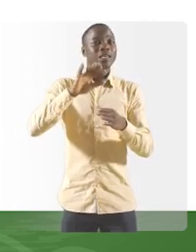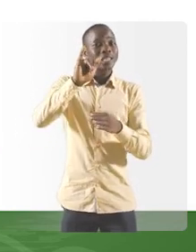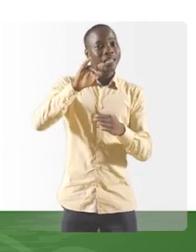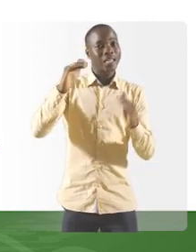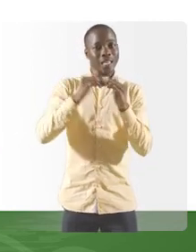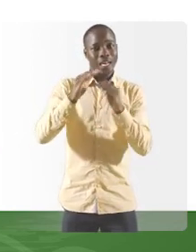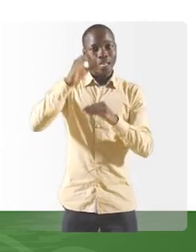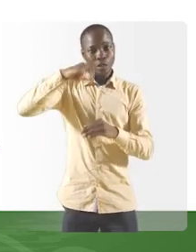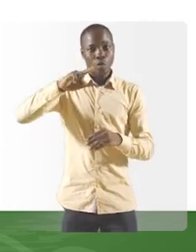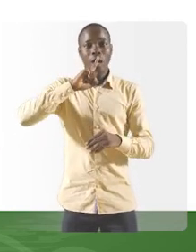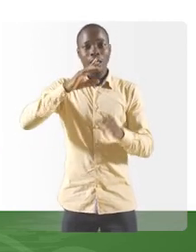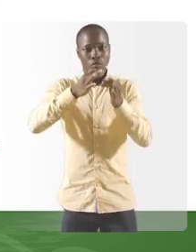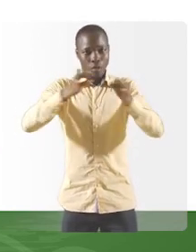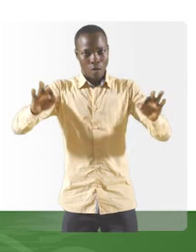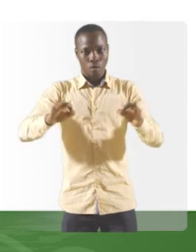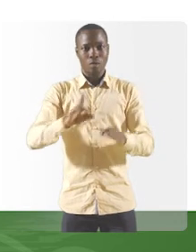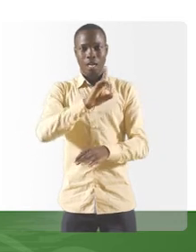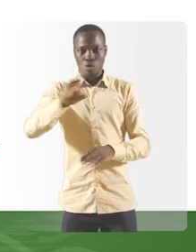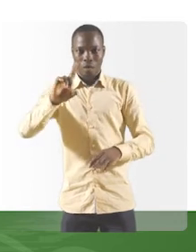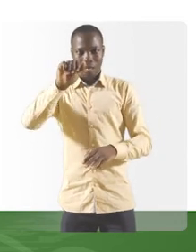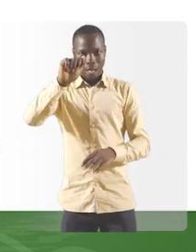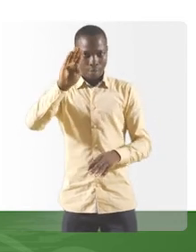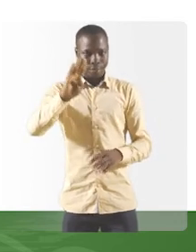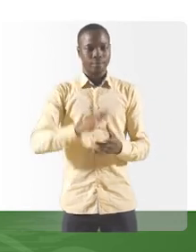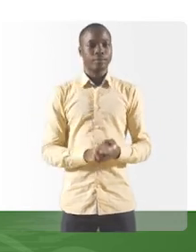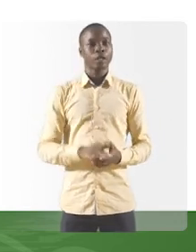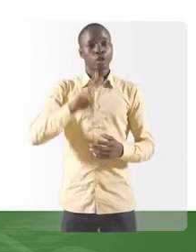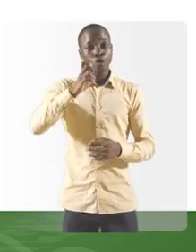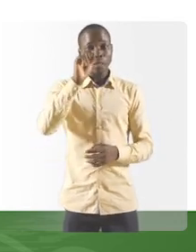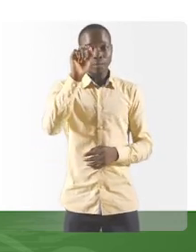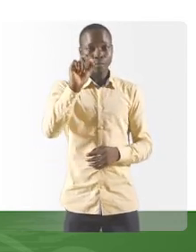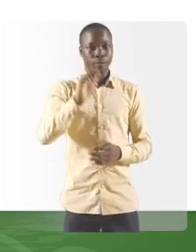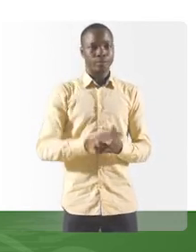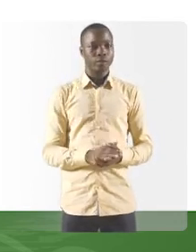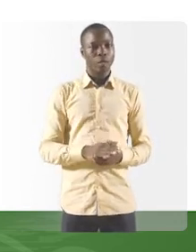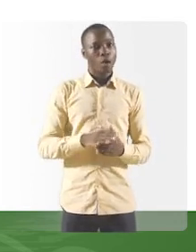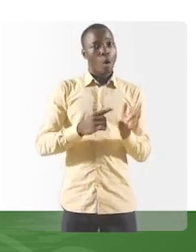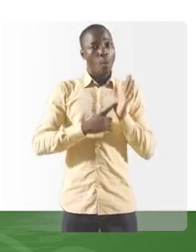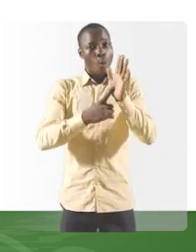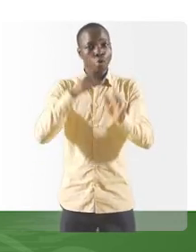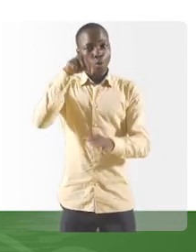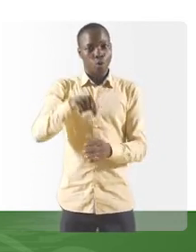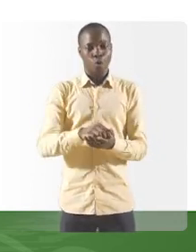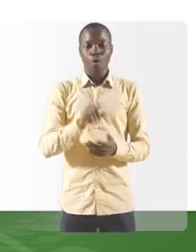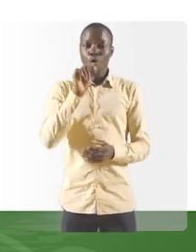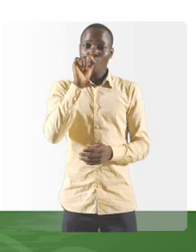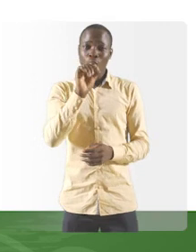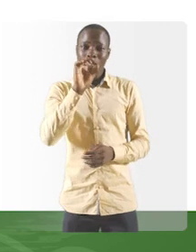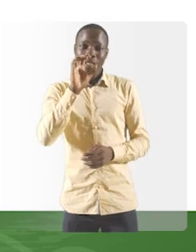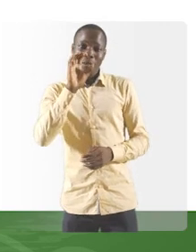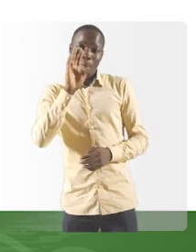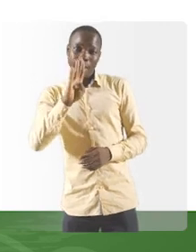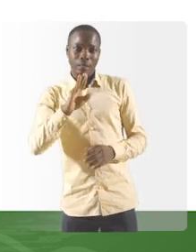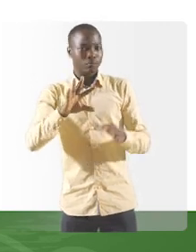AB. La deuxième question, vérifie que le point C n'appartient pas à la droite